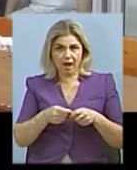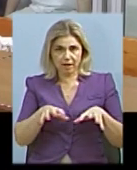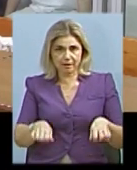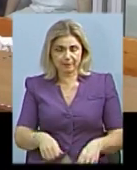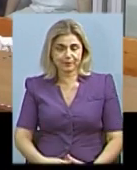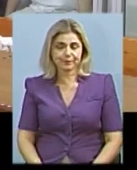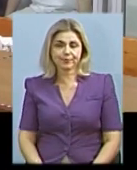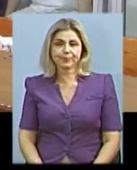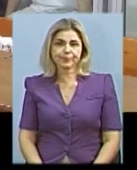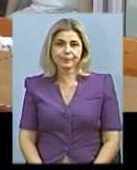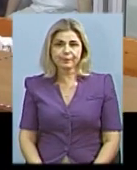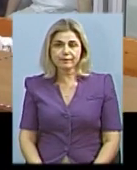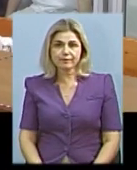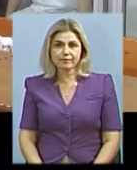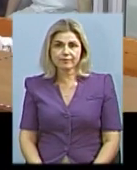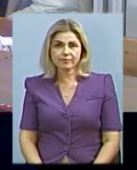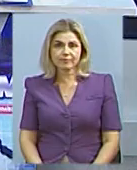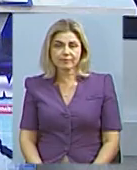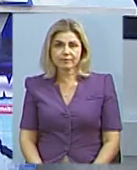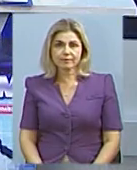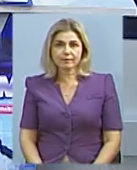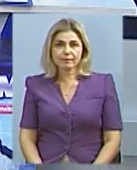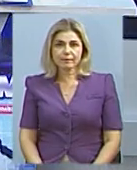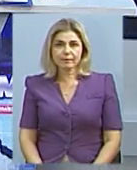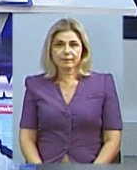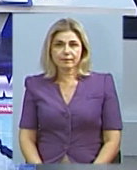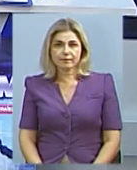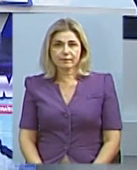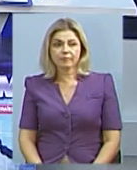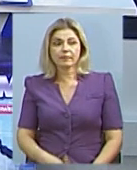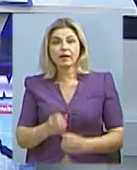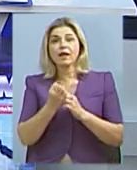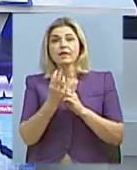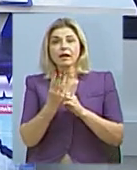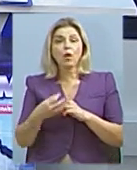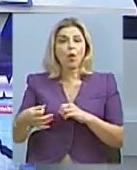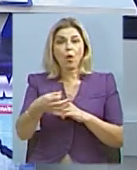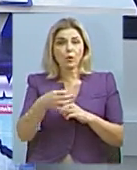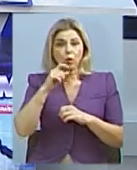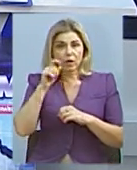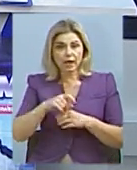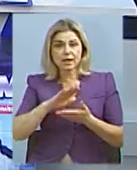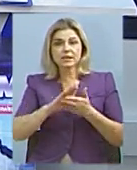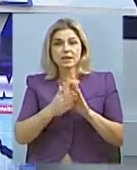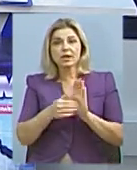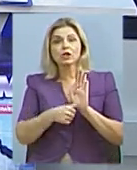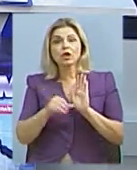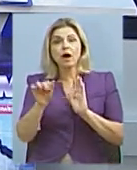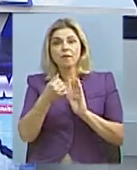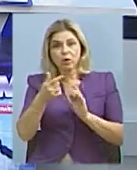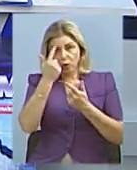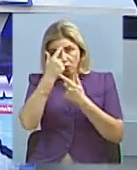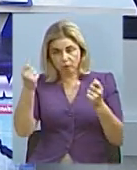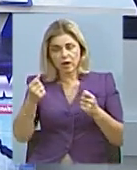Олександр Пан, телевізійні новини Миколаївщини. У 13 областях України станом на 6 серпня